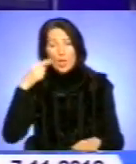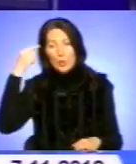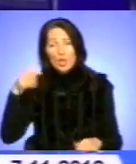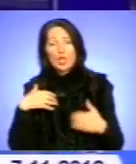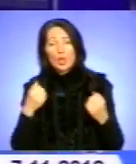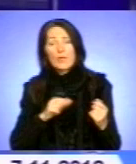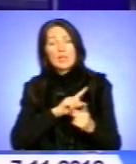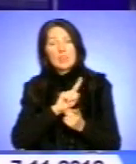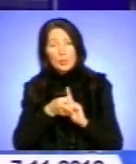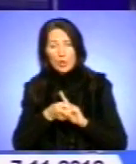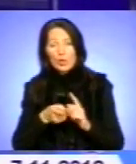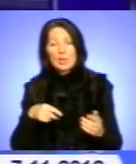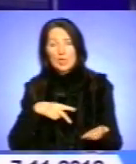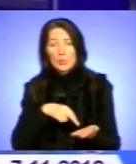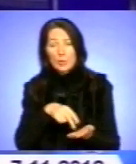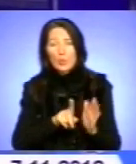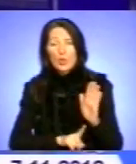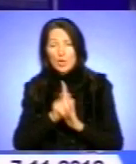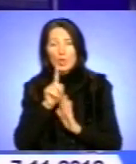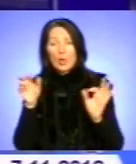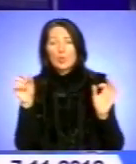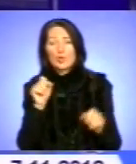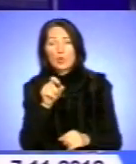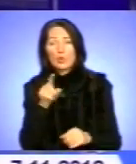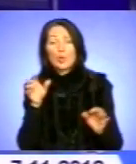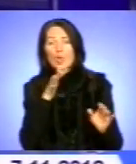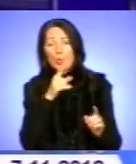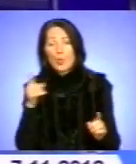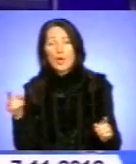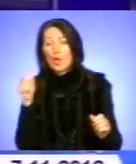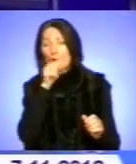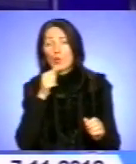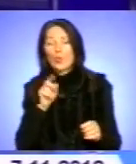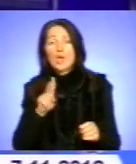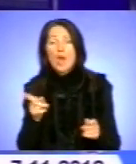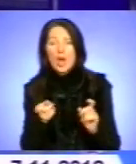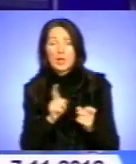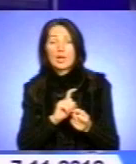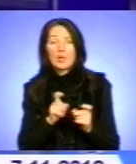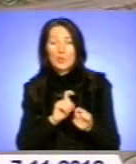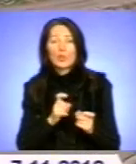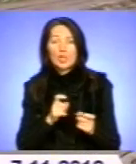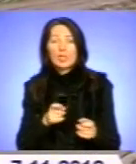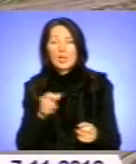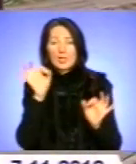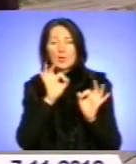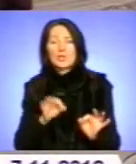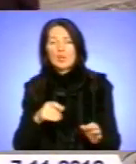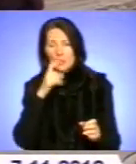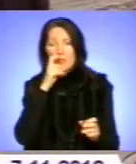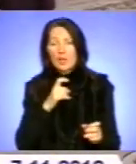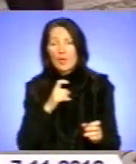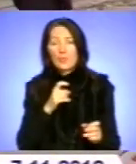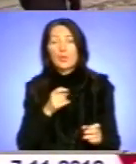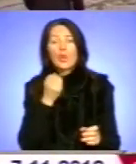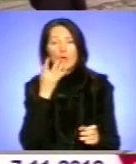приходом золотої пори року? І як боротися з осіннім негативом? Далі у сюжеті. Якщо у людини все